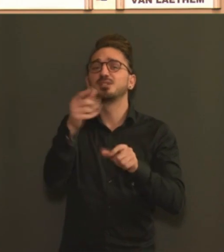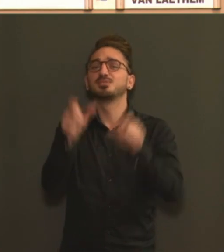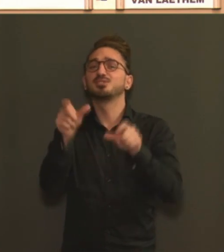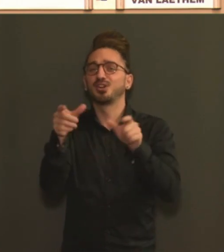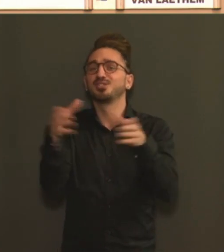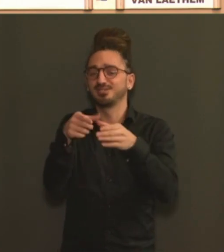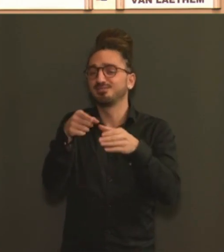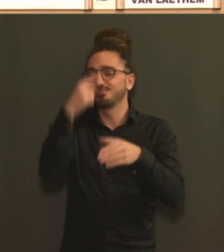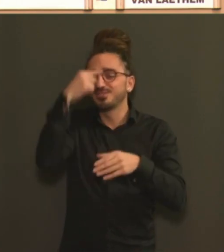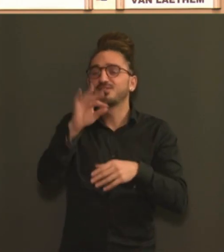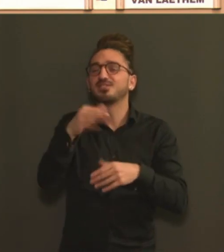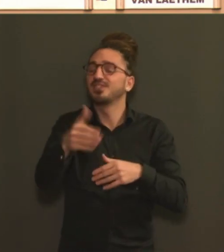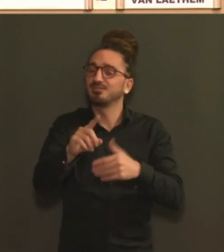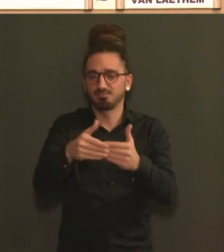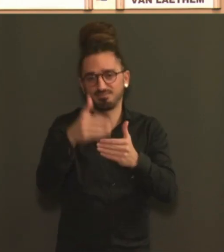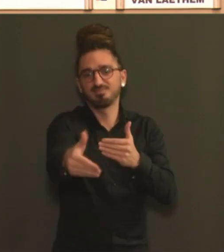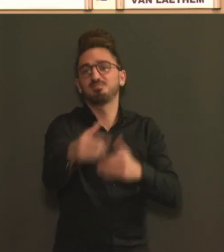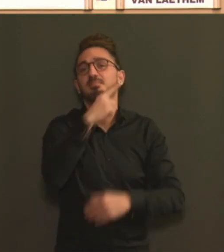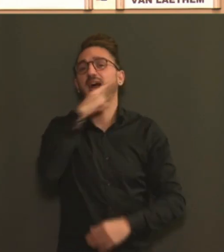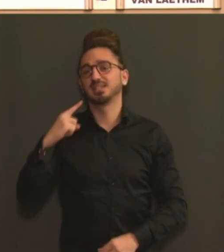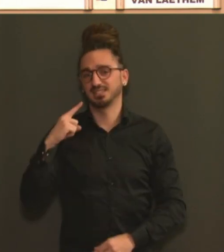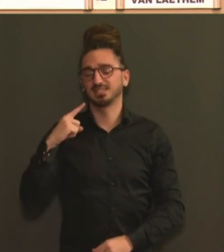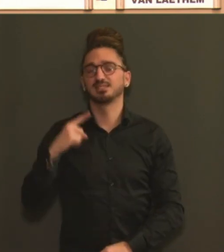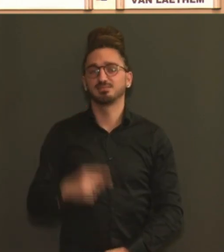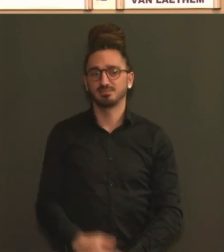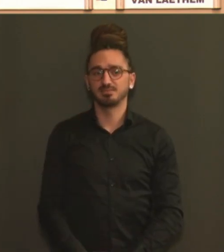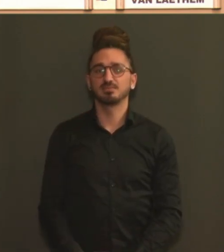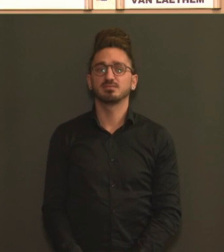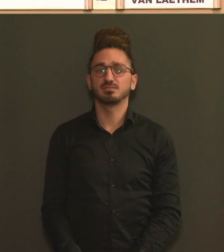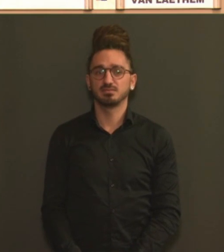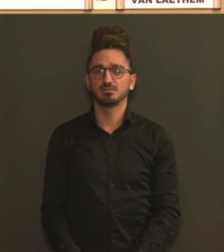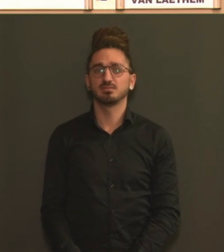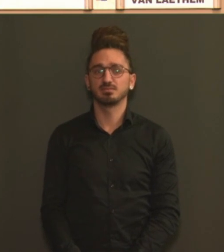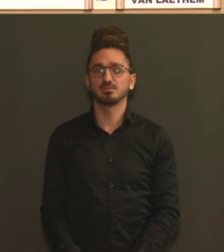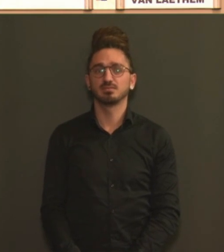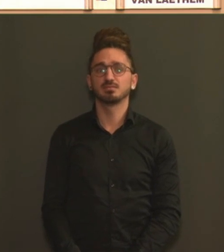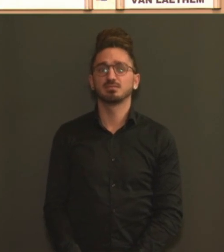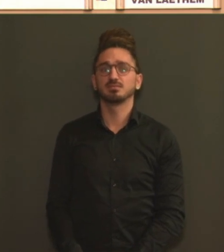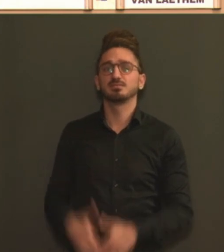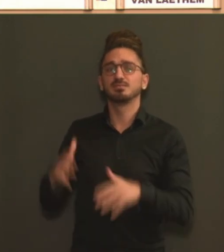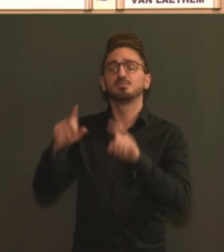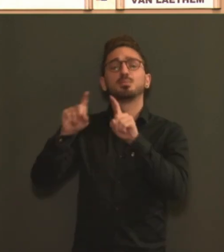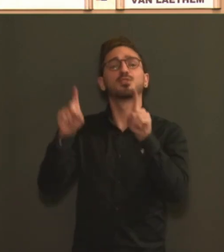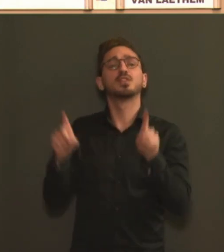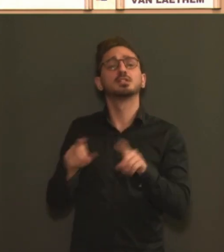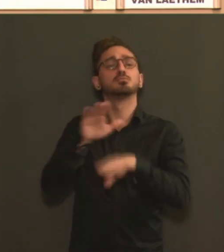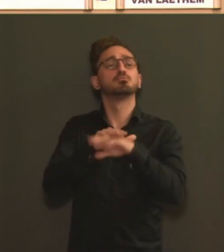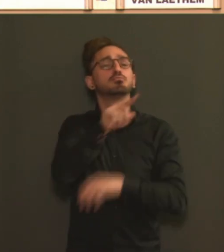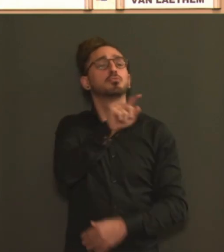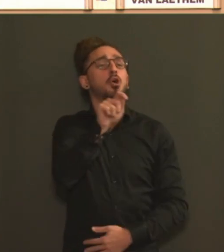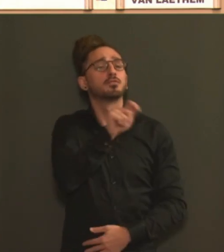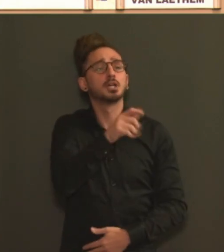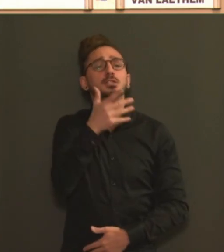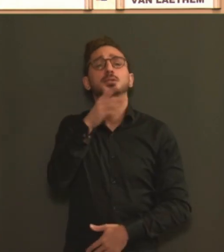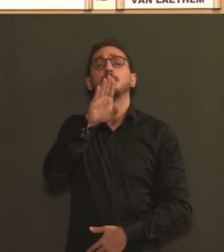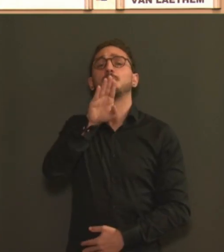Dans certaines provinces ou dans certaines régions, comme à Bruxelles pour la région, en province comme la province d'Anvers, le Brabant flamand ou à Liège,